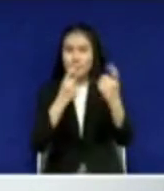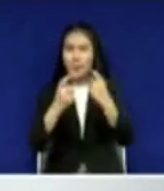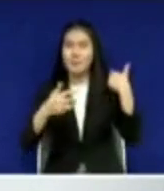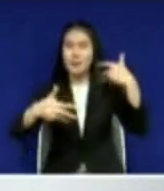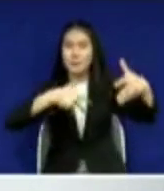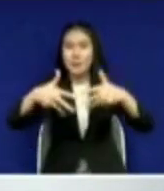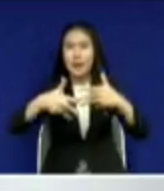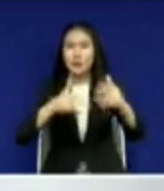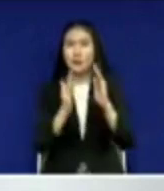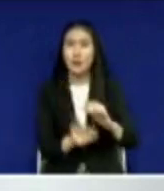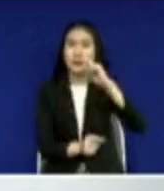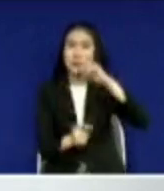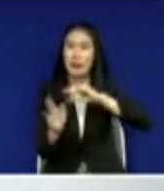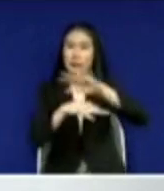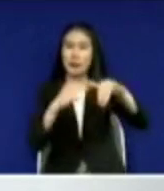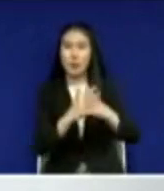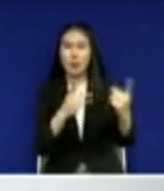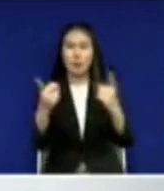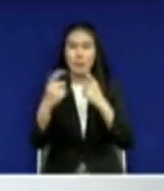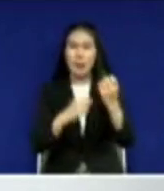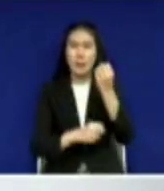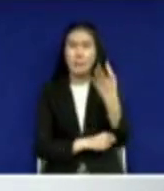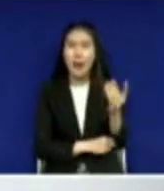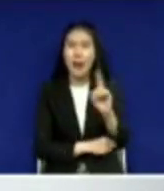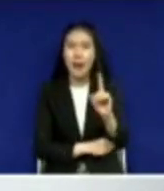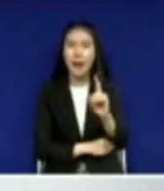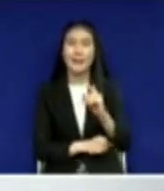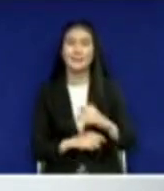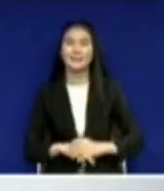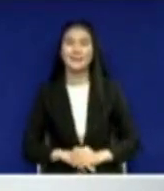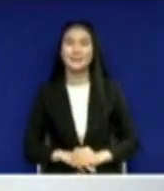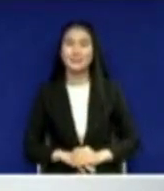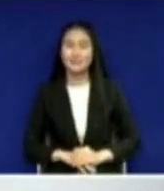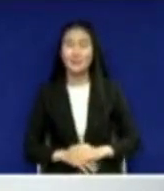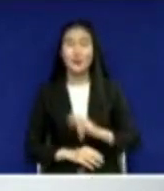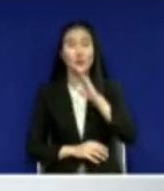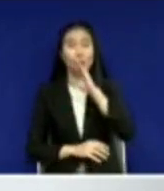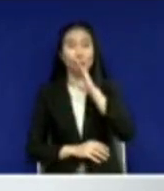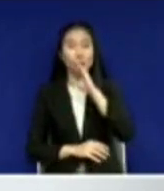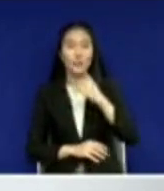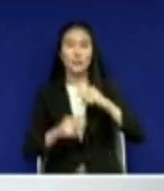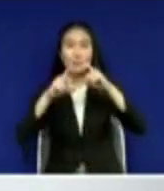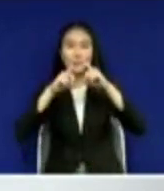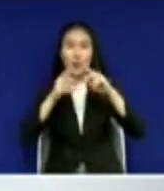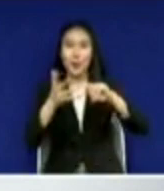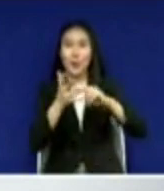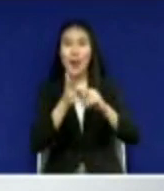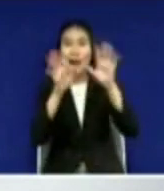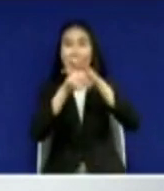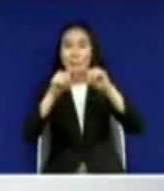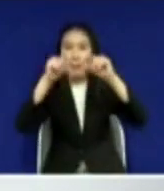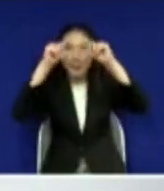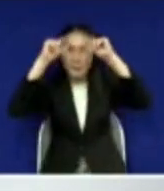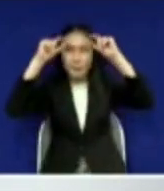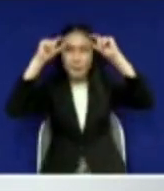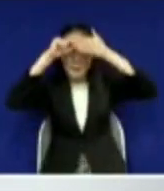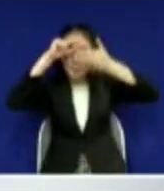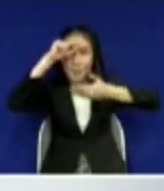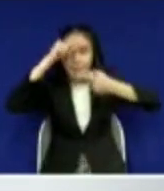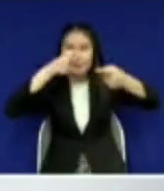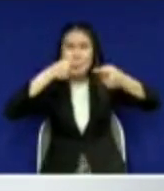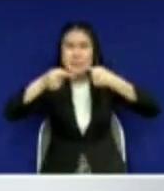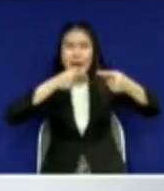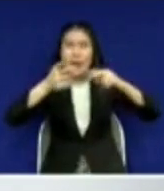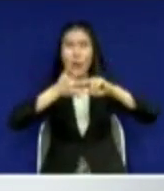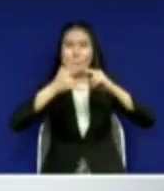ชาชนชาวไทยถามกันมาบ่อยมากครับนั่นก็คือว่าเมื่อมีการสวมเฟซชิลแล้วเนี่ยใช้เฟซชิลอย่าง